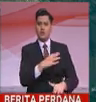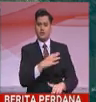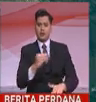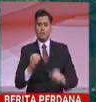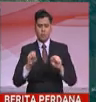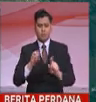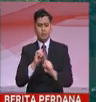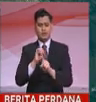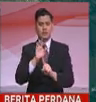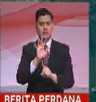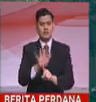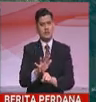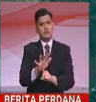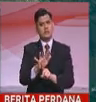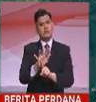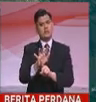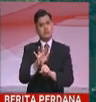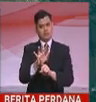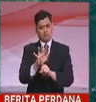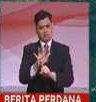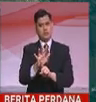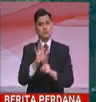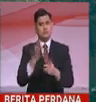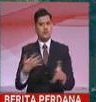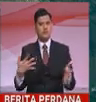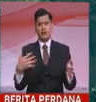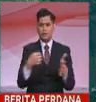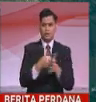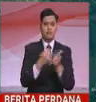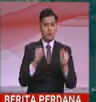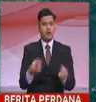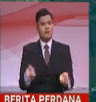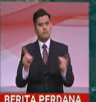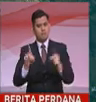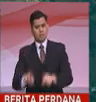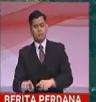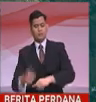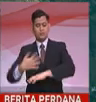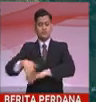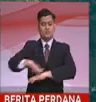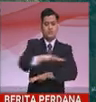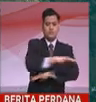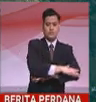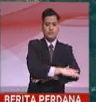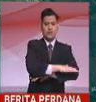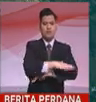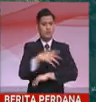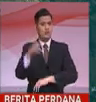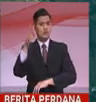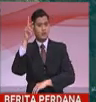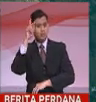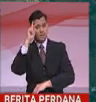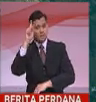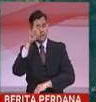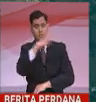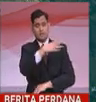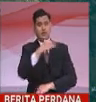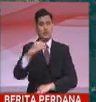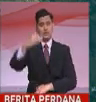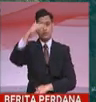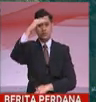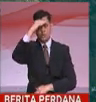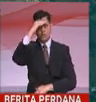terutamanya untuk perairan pantai timur semenanjung daripada perairan negeri Kelantan sehingga ke di Johor Timur. Jadi pada orang